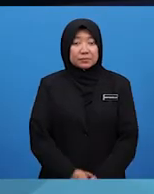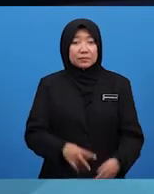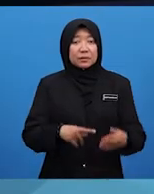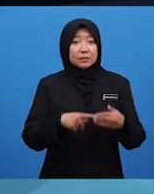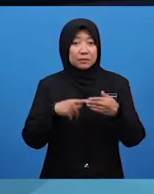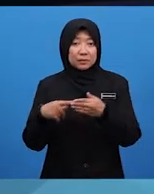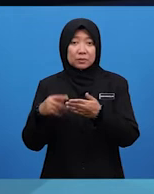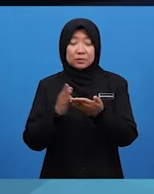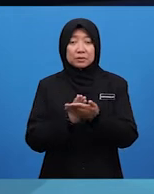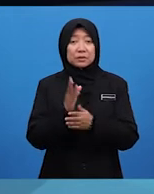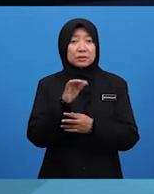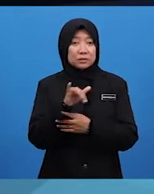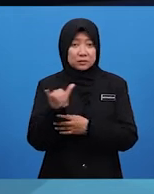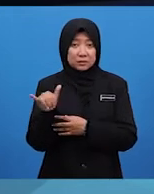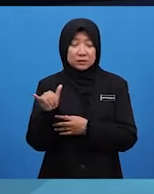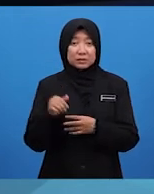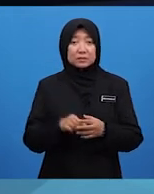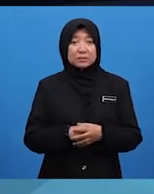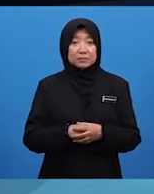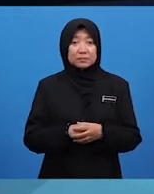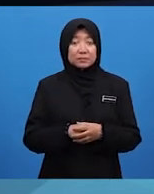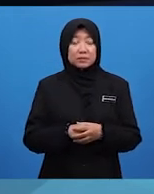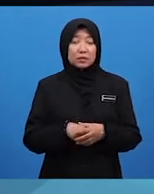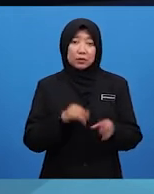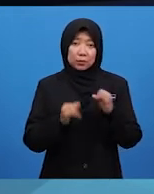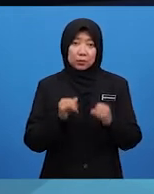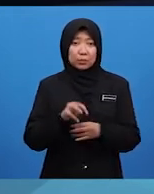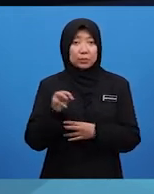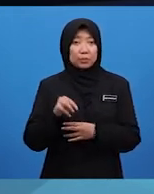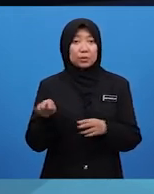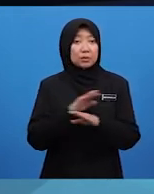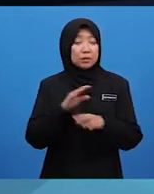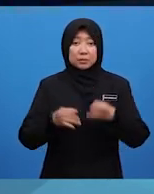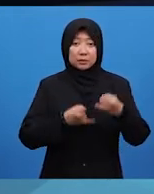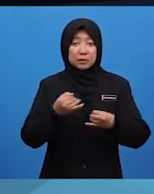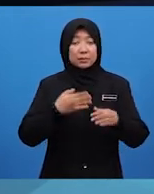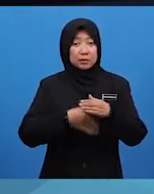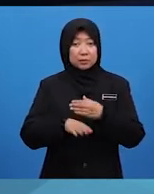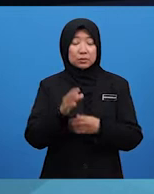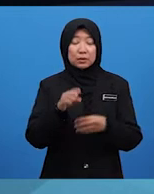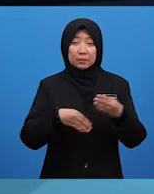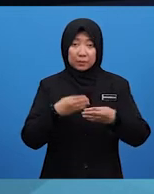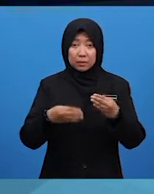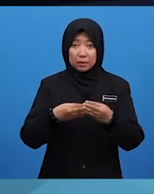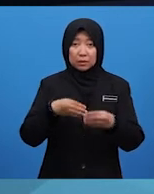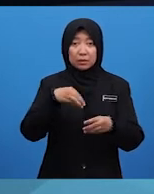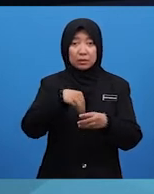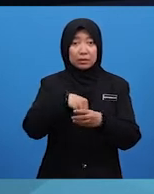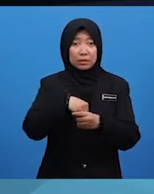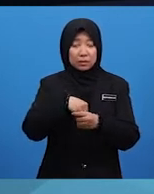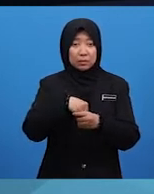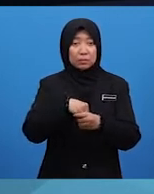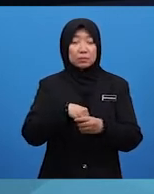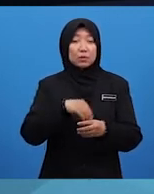Panduan seterusnya. Jika murid-murid tidak berjaya masukkan benang ke dalam lubang jarum